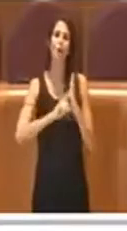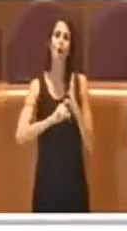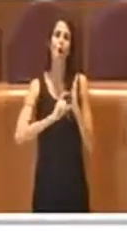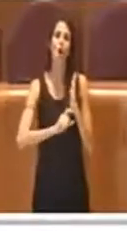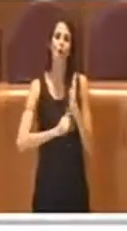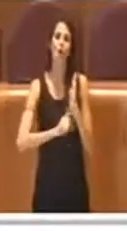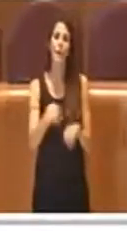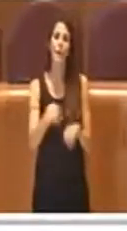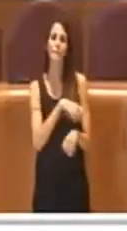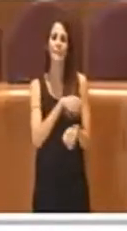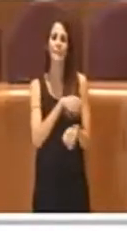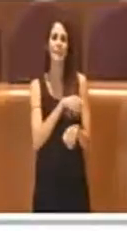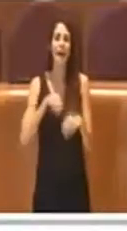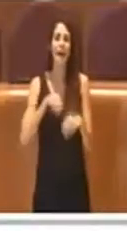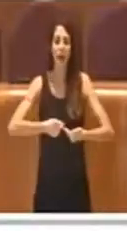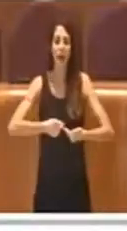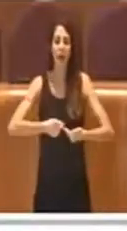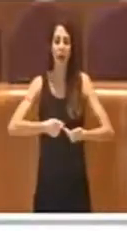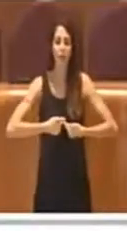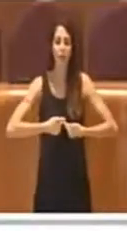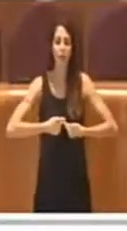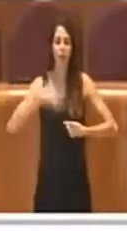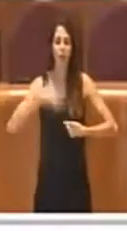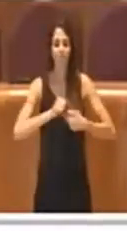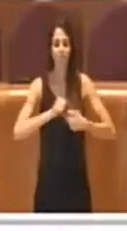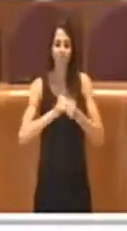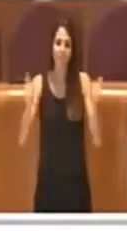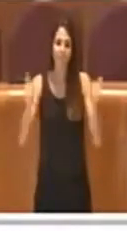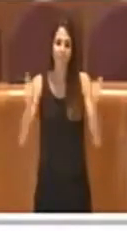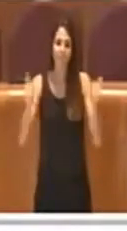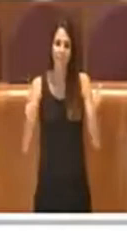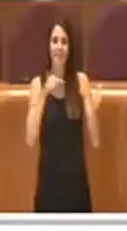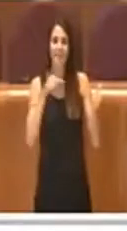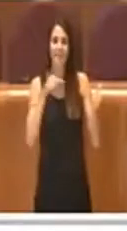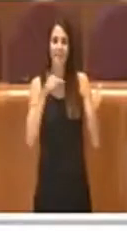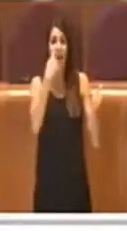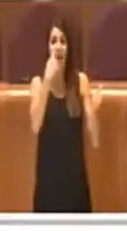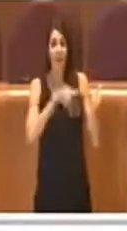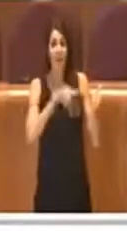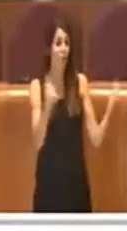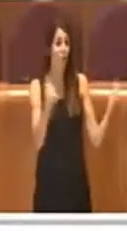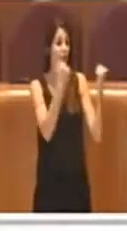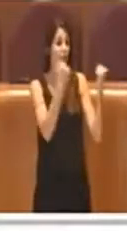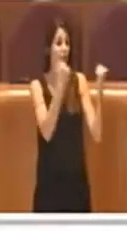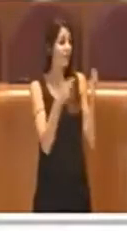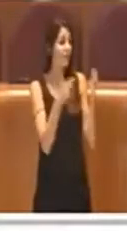futuro a distinguere quelle che sono le caratteristiche tipiche di un'attività piuttosto che un'altra.